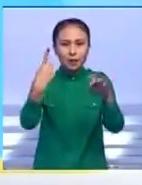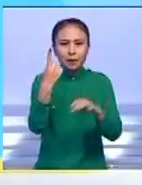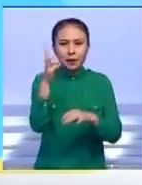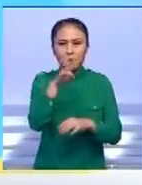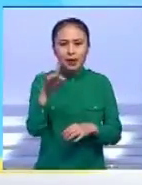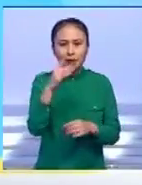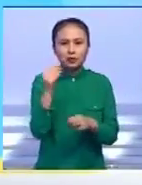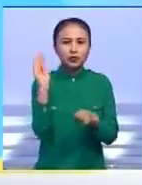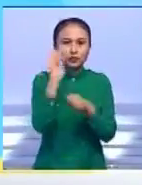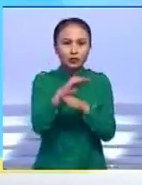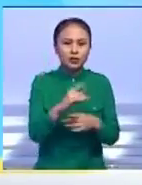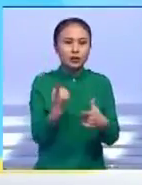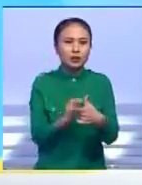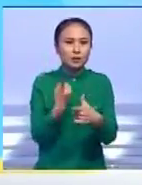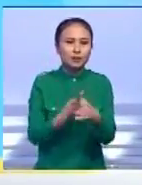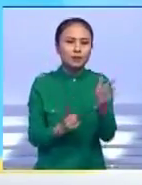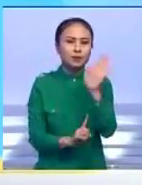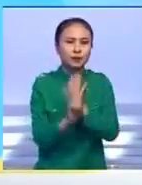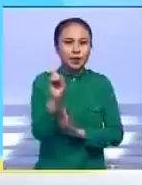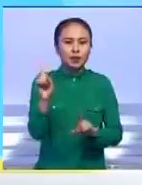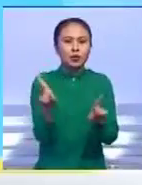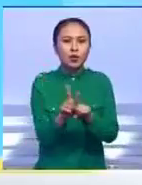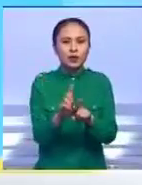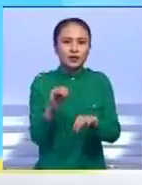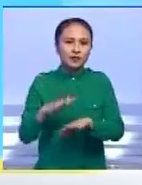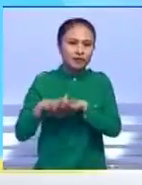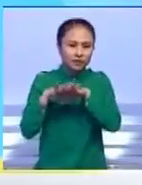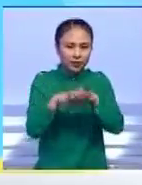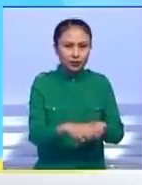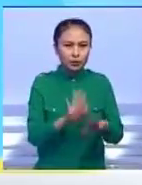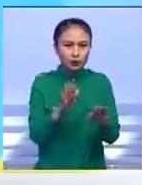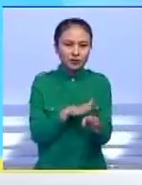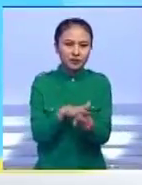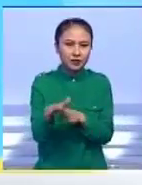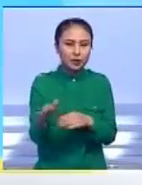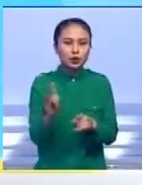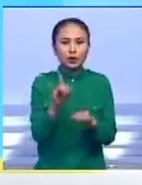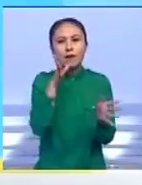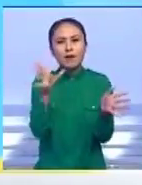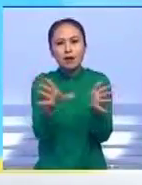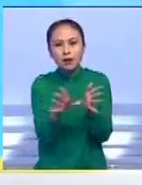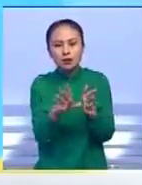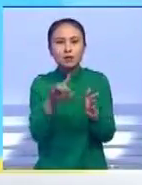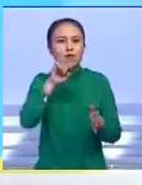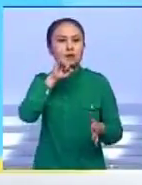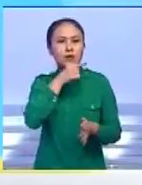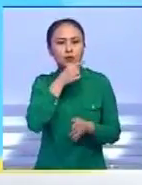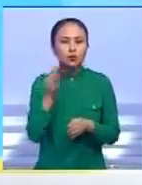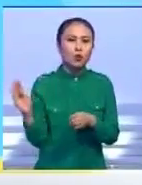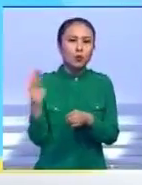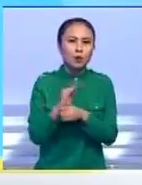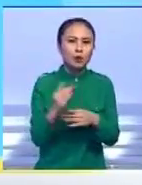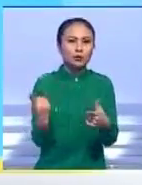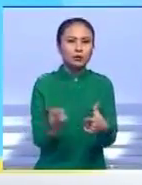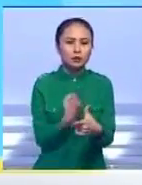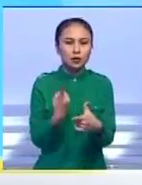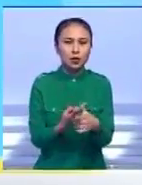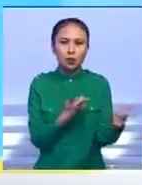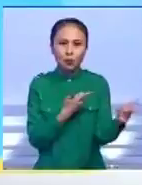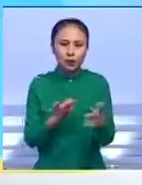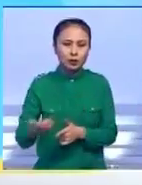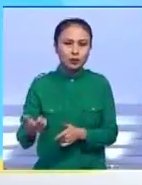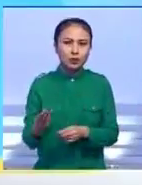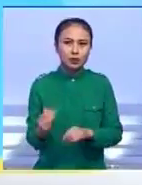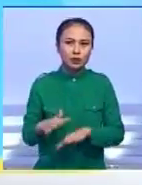800 миллион теңге тұратын жобаны шетелдік инвесторлар жүзеге асырады. Олар электр қуатынан үнемделген қаражат есебінен